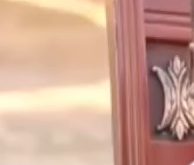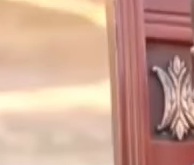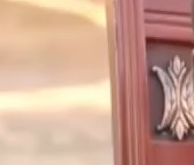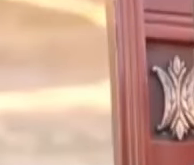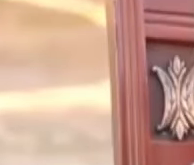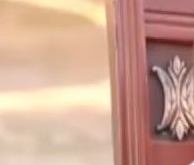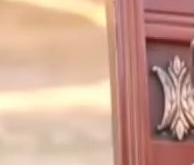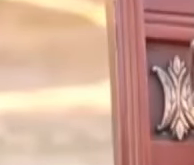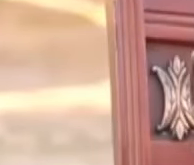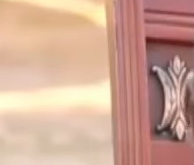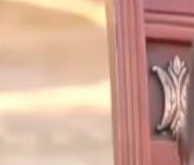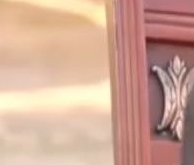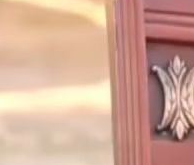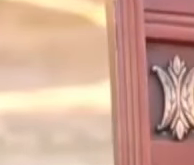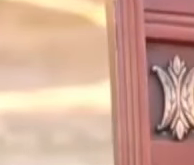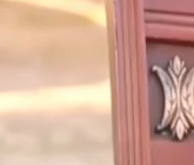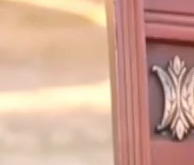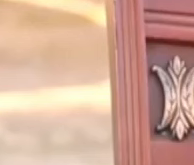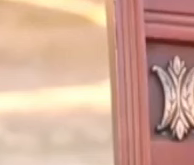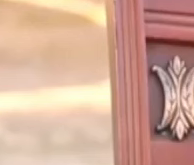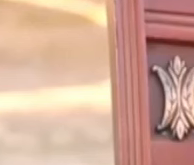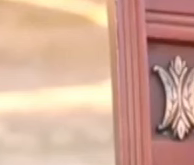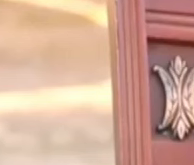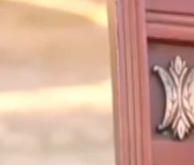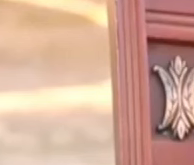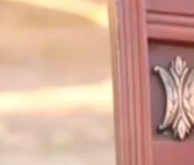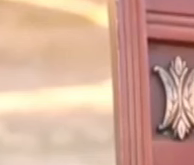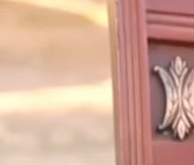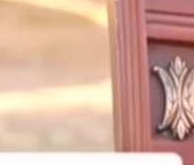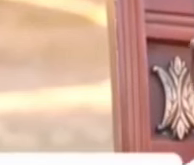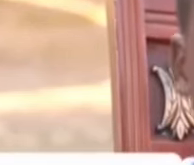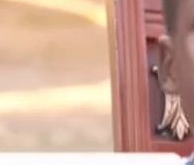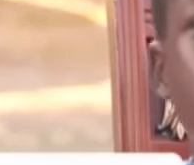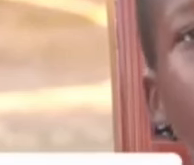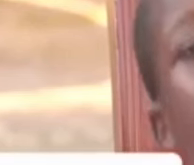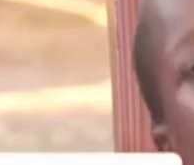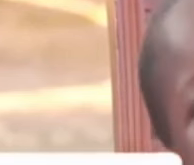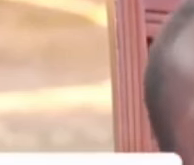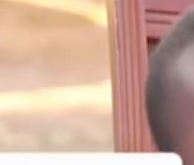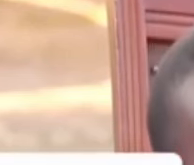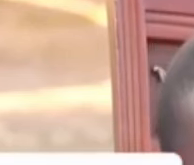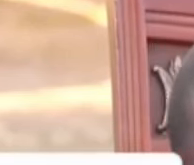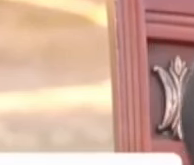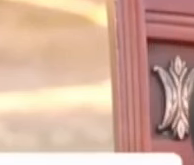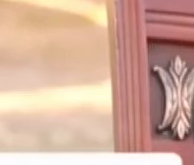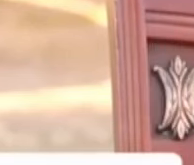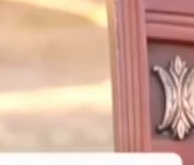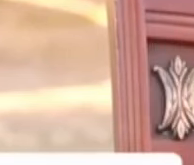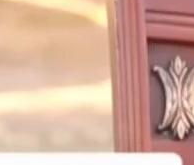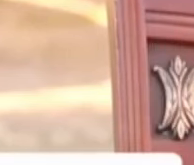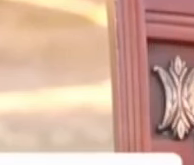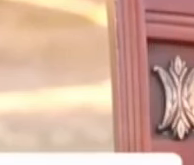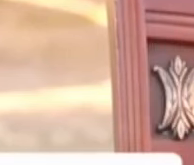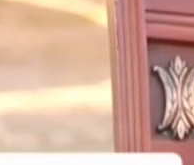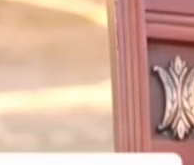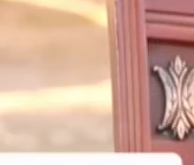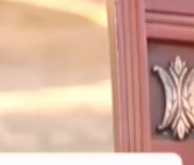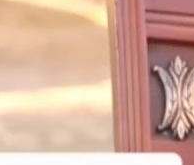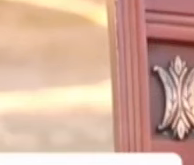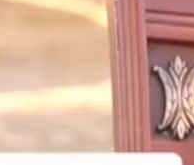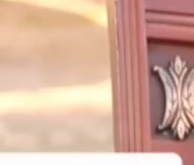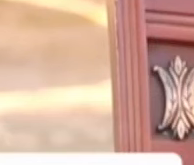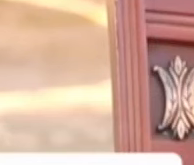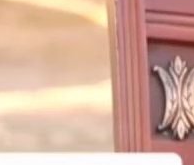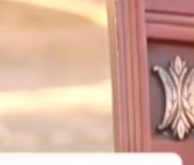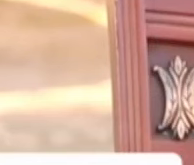Twongera okubakuutira n'okubajjukiza nti ekika kyo oba ennono yo si sitaani, n'olwekyo